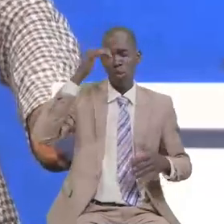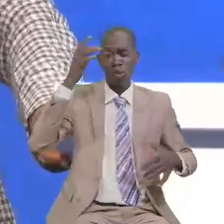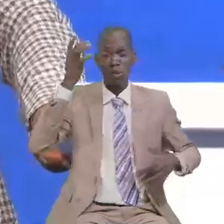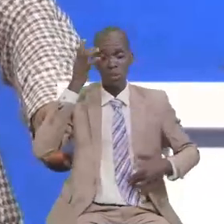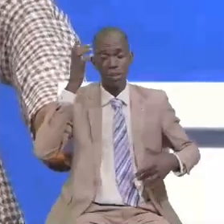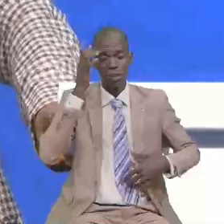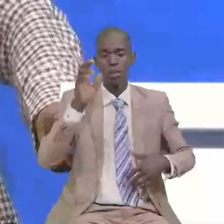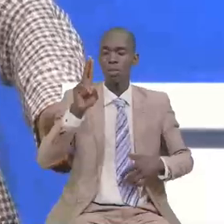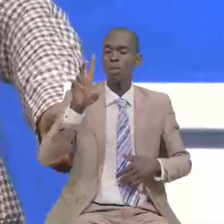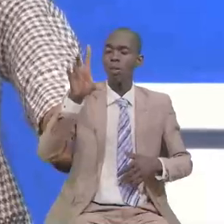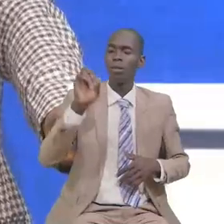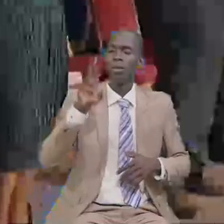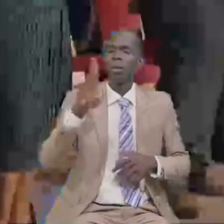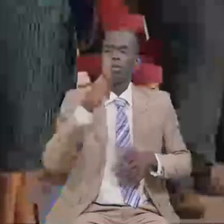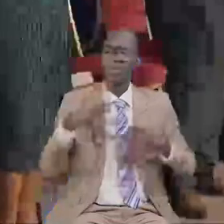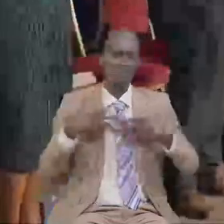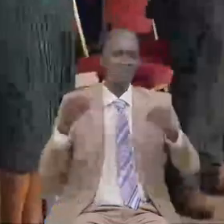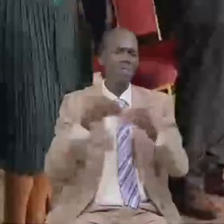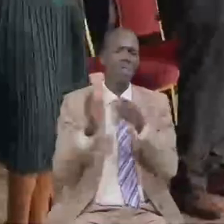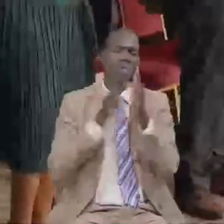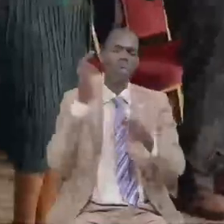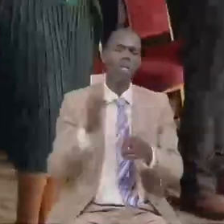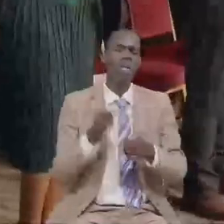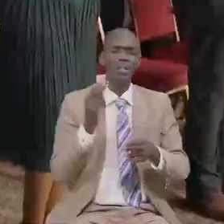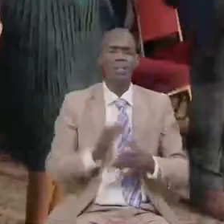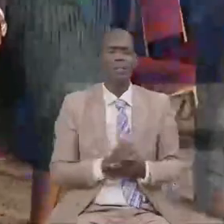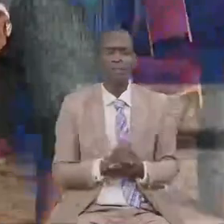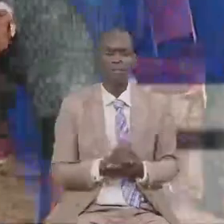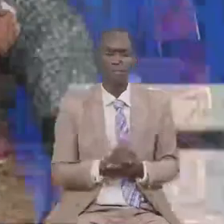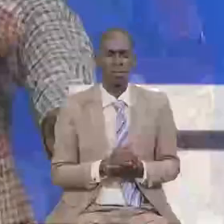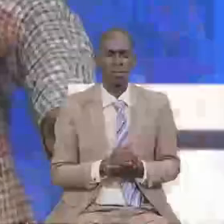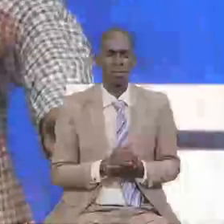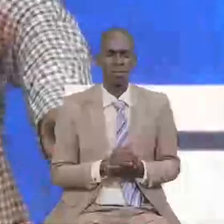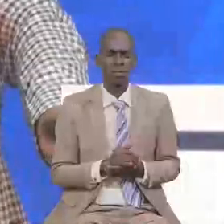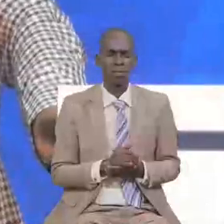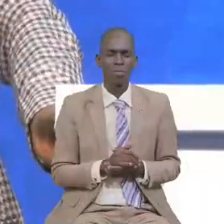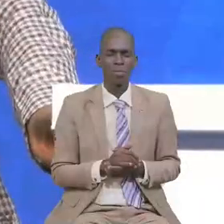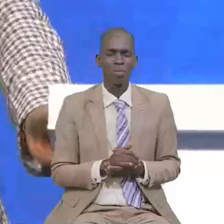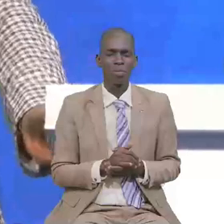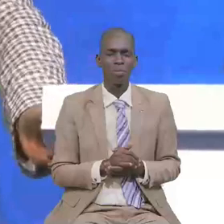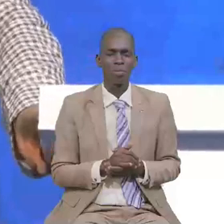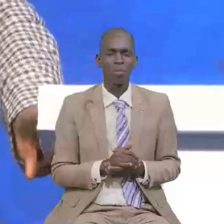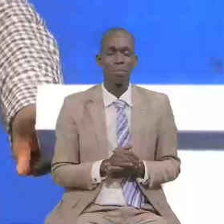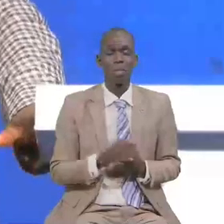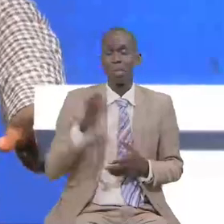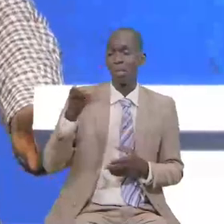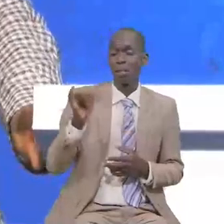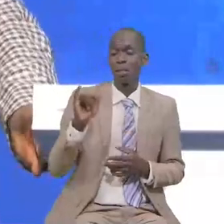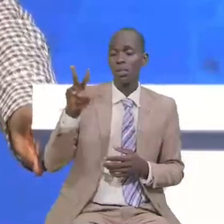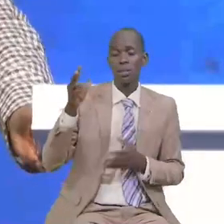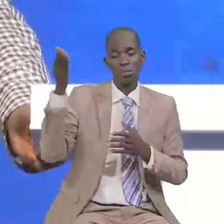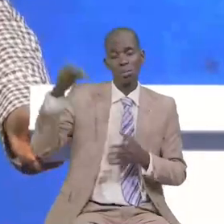Maladie incurable comme l'ulcère, soit guéri au nom de Jésus-Christ. Le